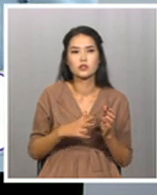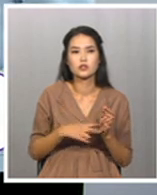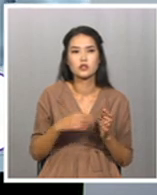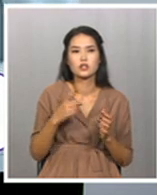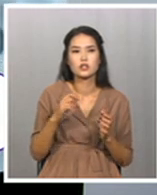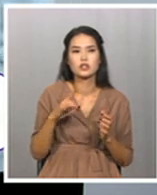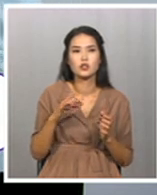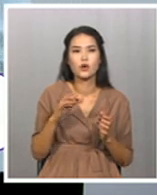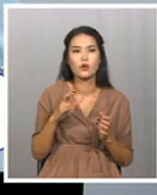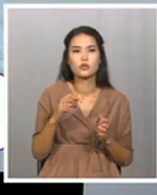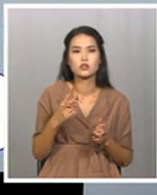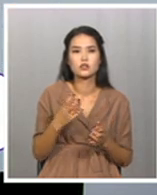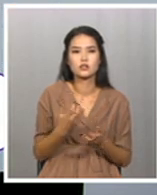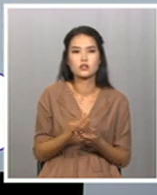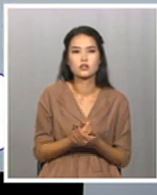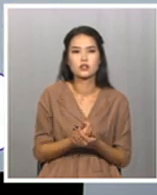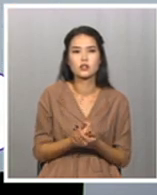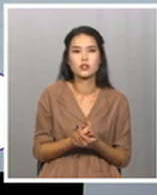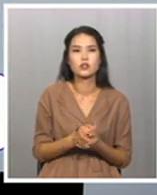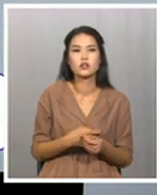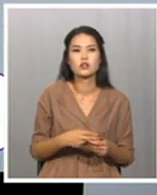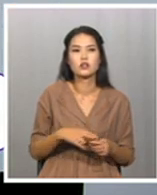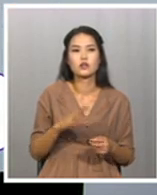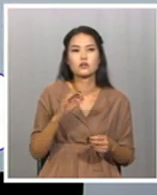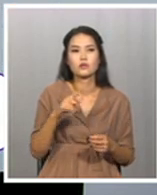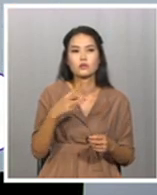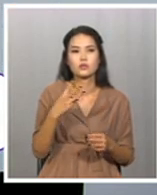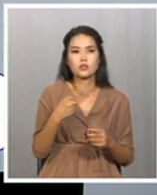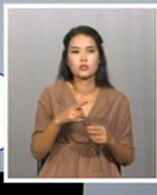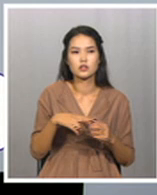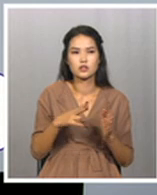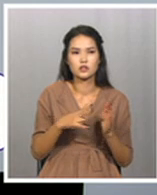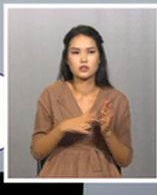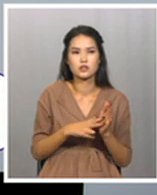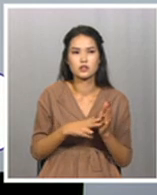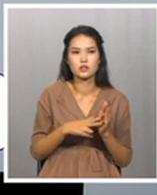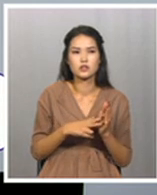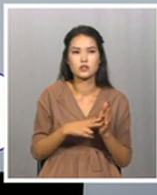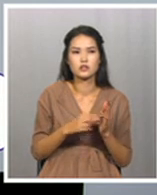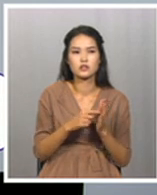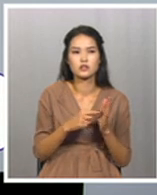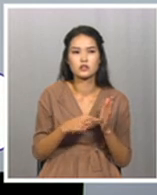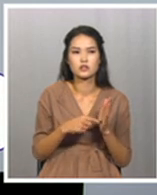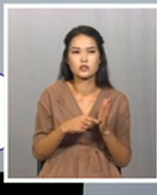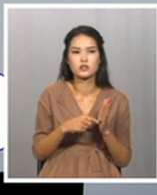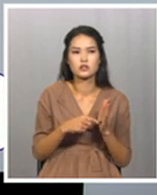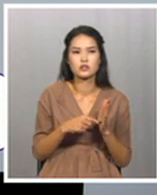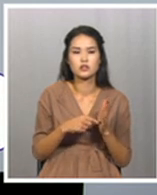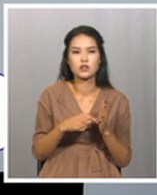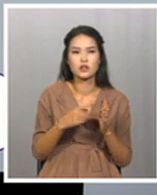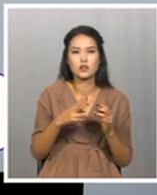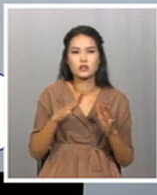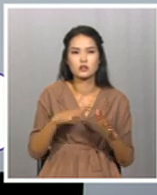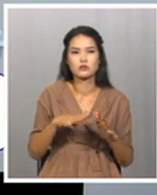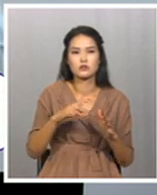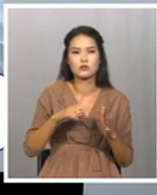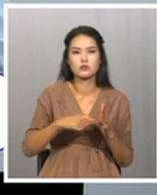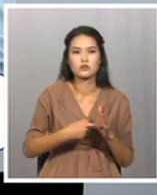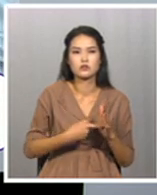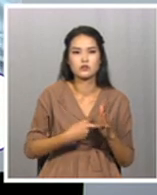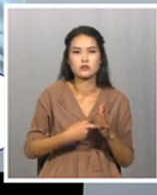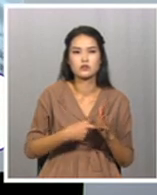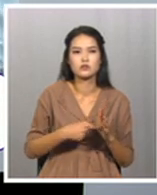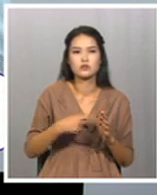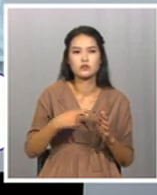табуымыз қажет. Ол үшін формуланы өрнектеуді білесіздер, яғни осы жердегі массалық үлесті пайызсыз, яғни